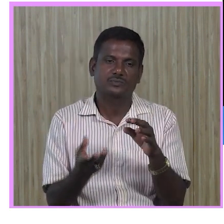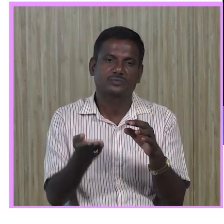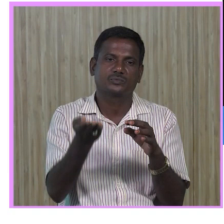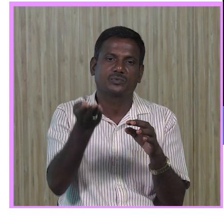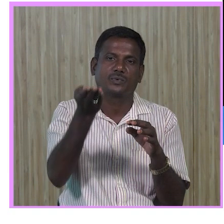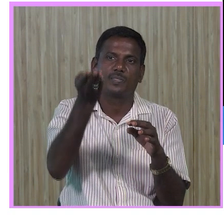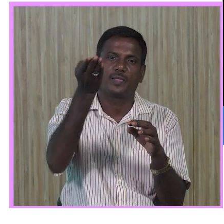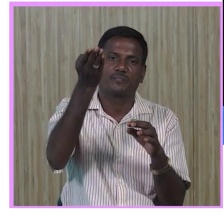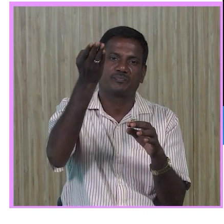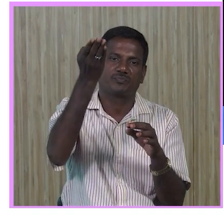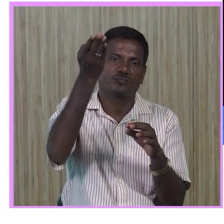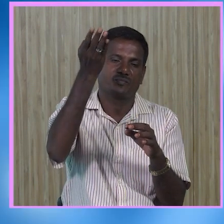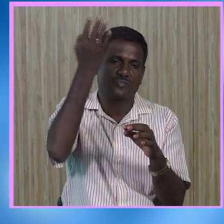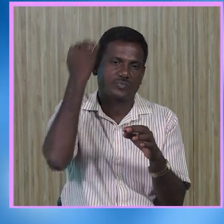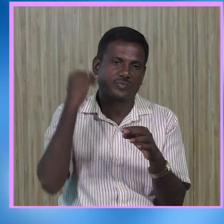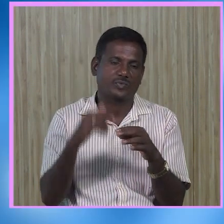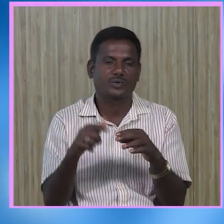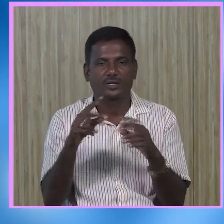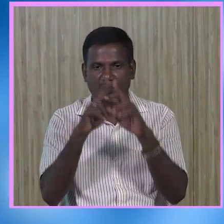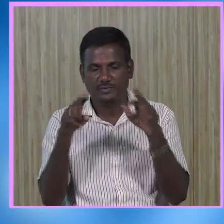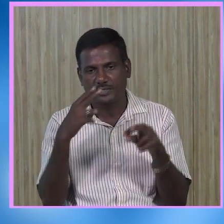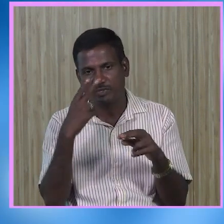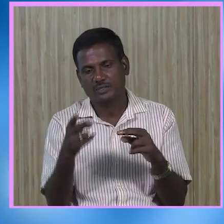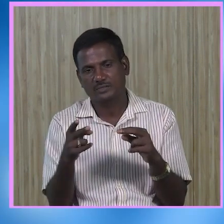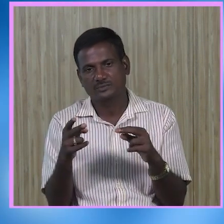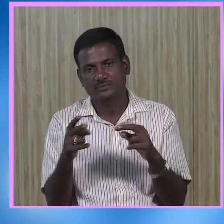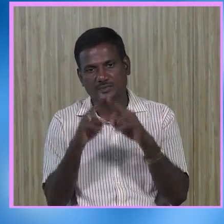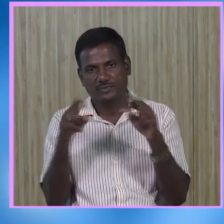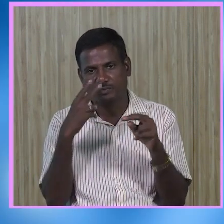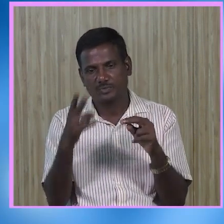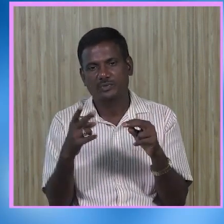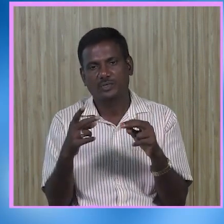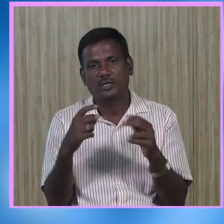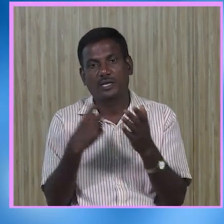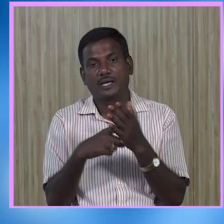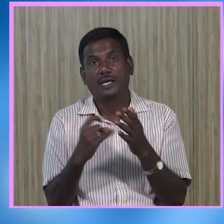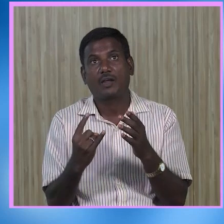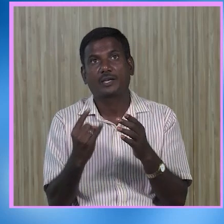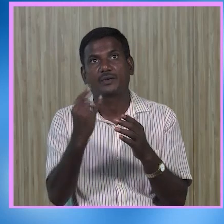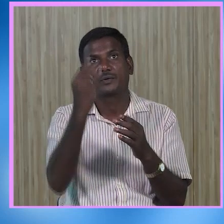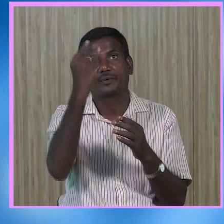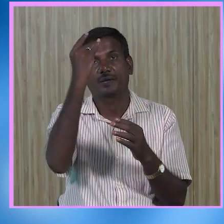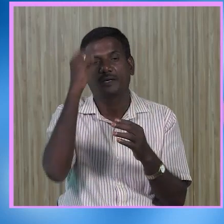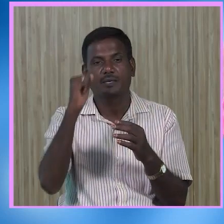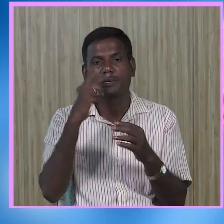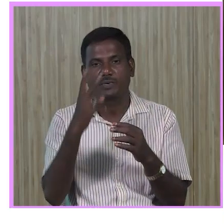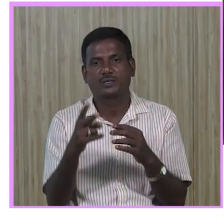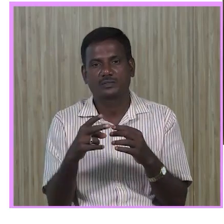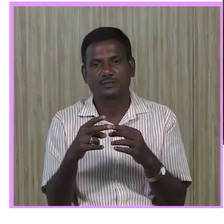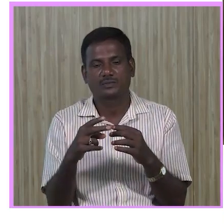ராக்கெட் மேல் நோக்கி நகர்கிறது. இப்போ இந்த வீடியோ பாருங்க. இந்த வீடியோவில் ராக்கெட் எப்படி மேல் நோக்கி நகருகிறது